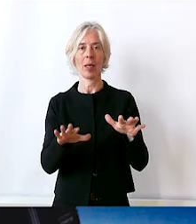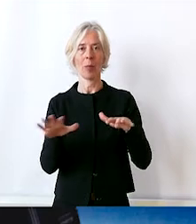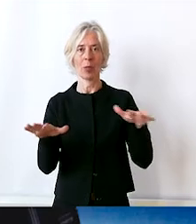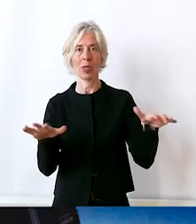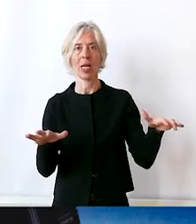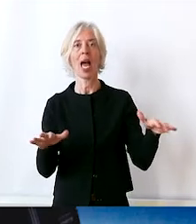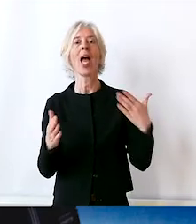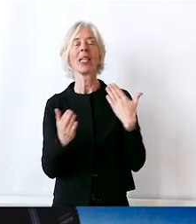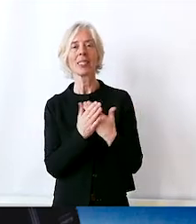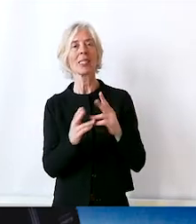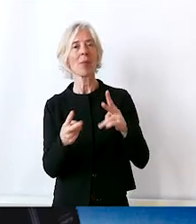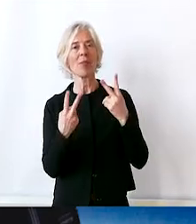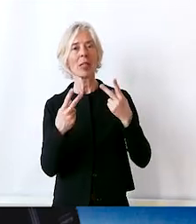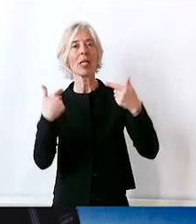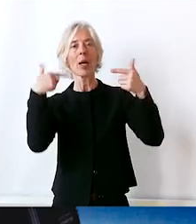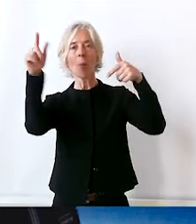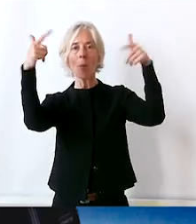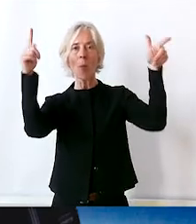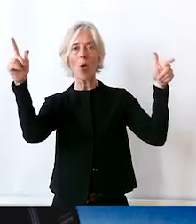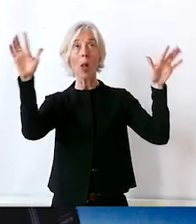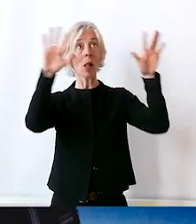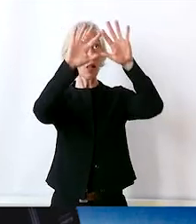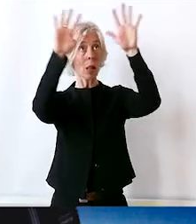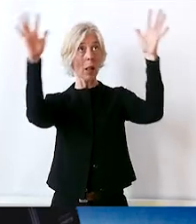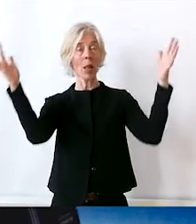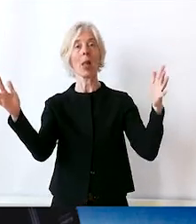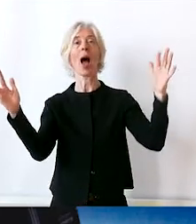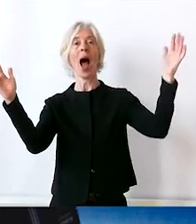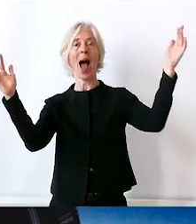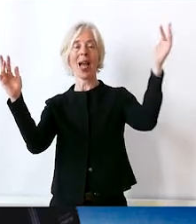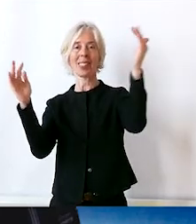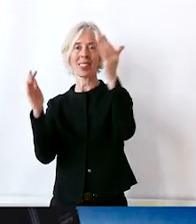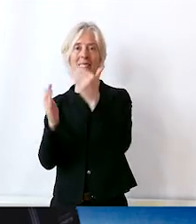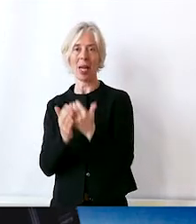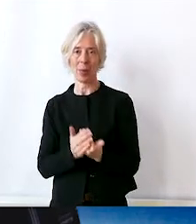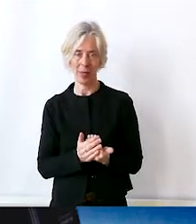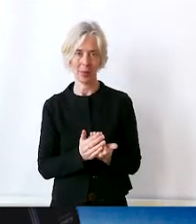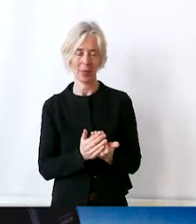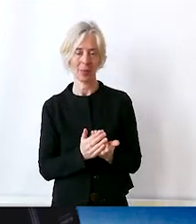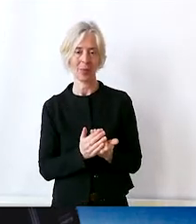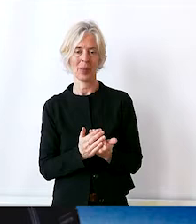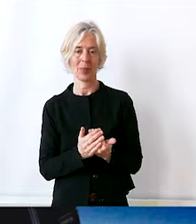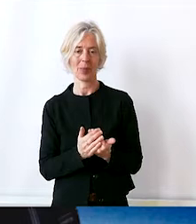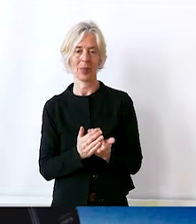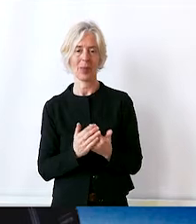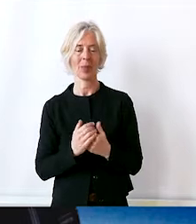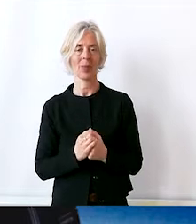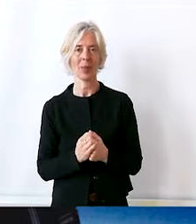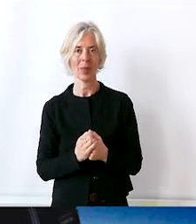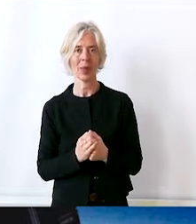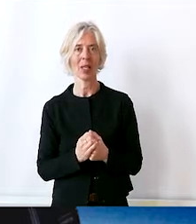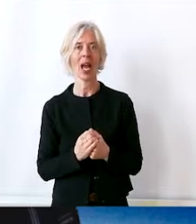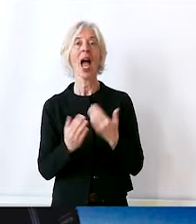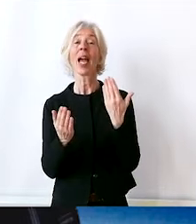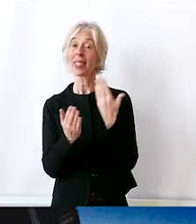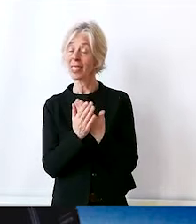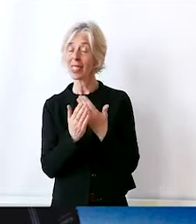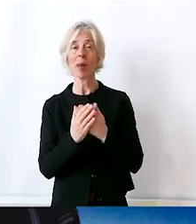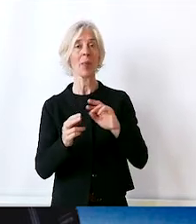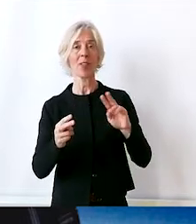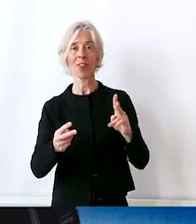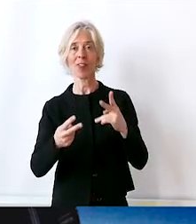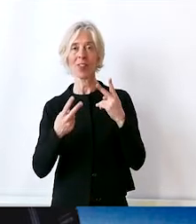mehr haben. Auf andere Anwendungen, die davon beeinflusst werden, gehe ich gleich noch ein. Insofern sehr wichtig,